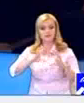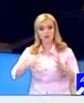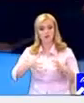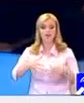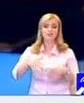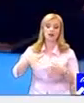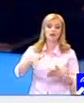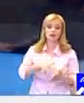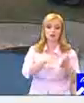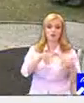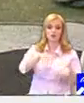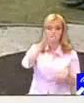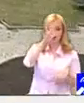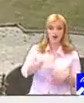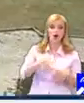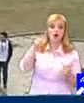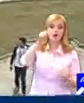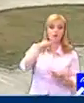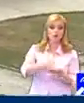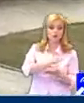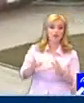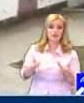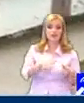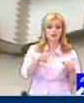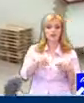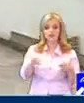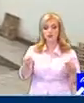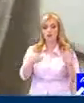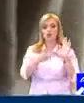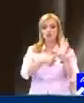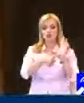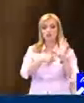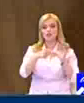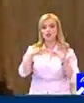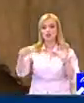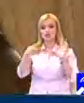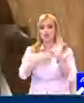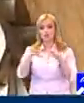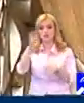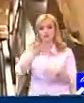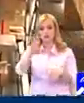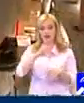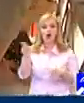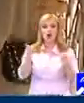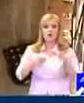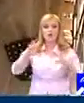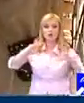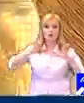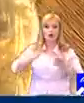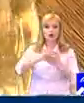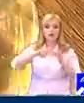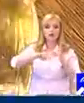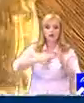Mondială a Turismului. Conform documentului, evenimentul se va desfășura în perioada 6-7 septembrie la Chișinău. Conferința globală are